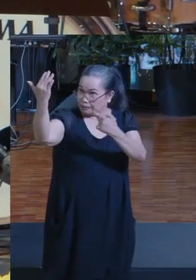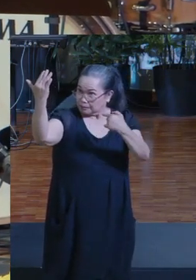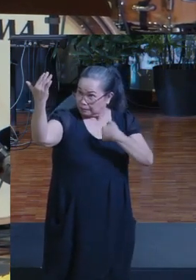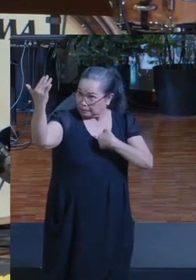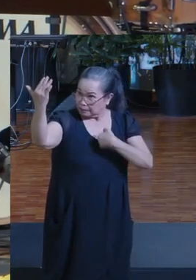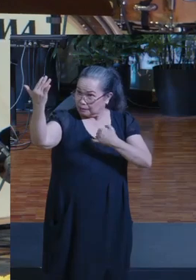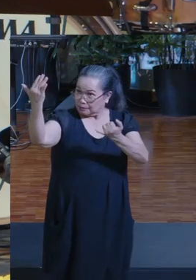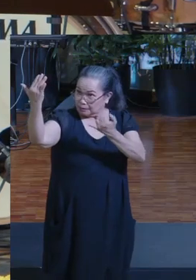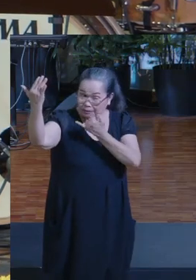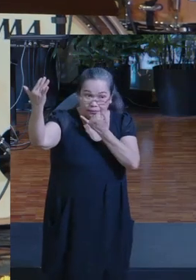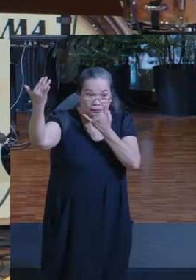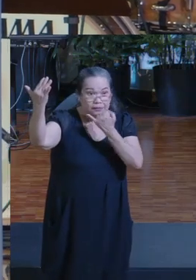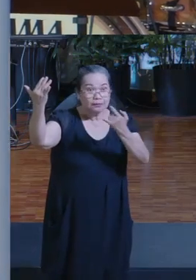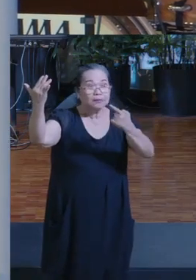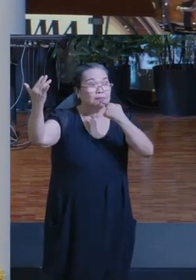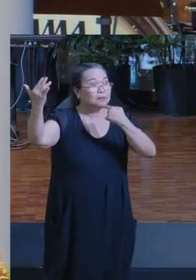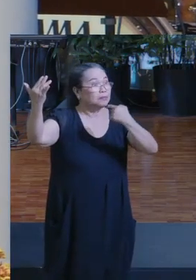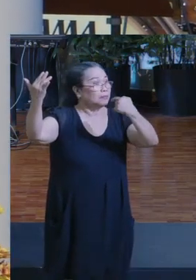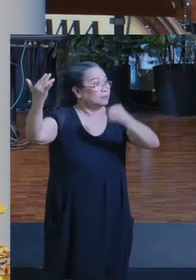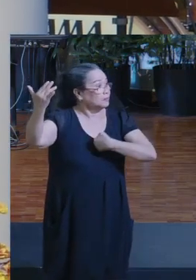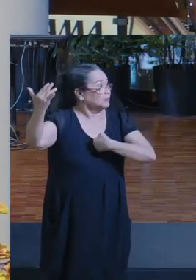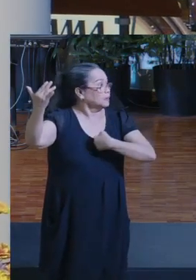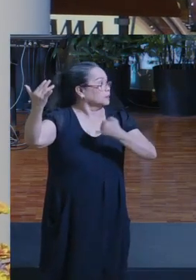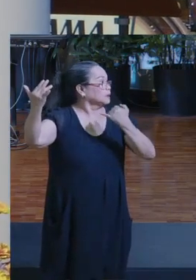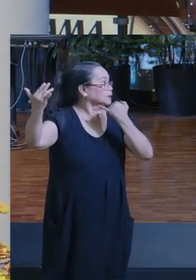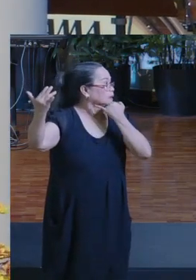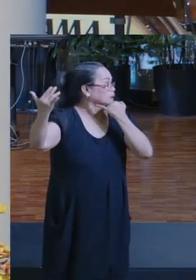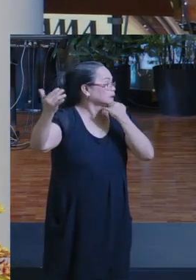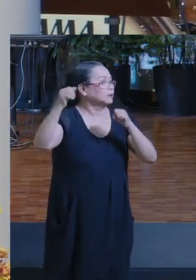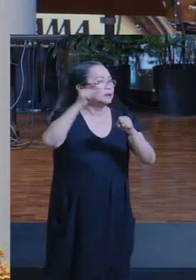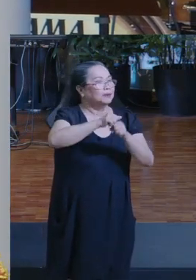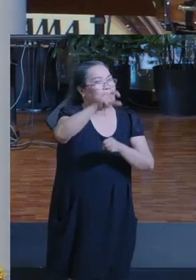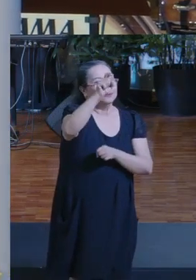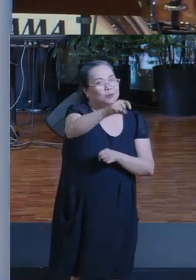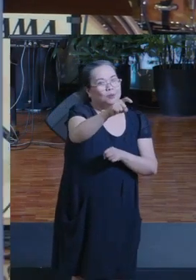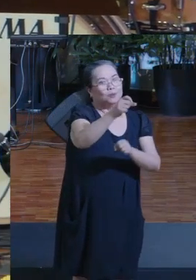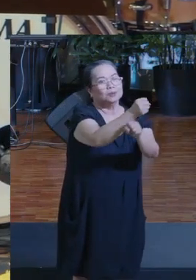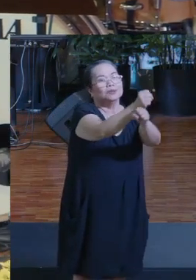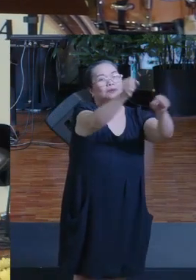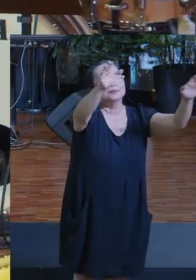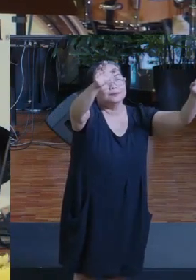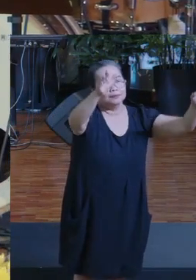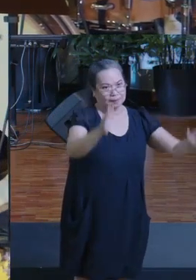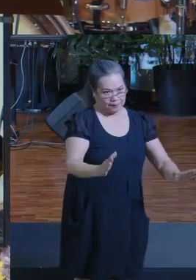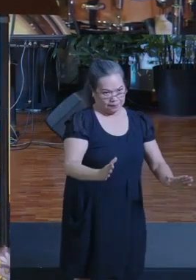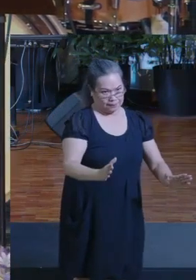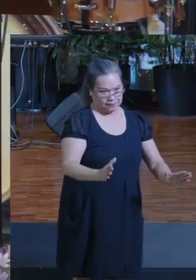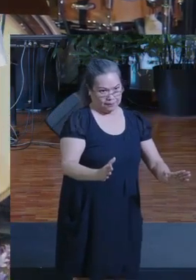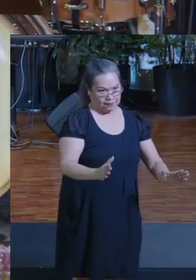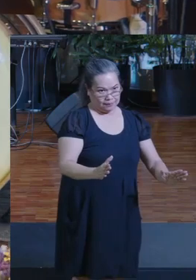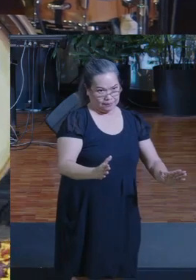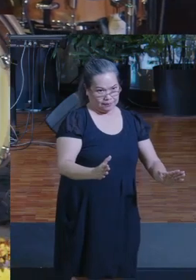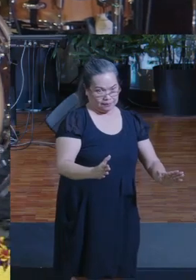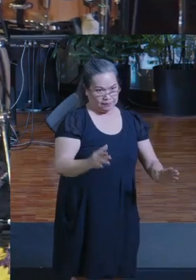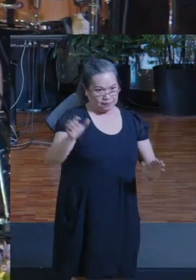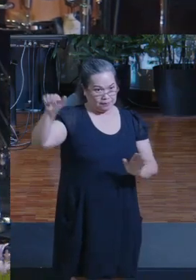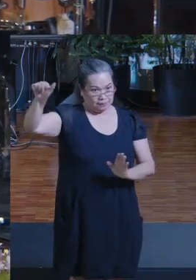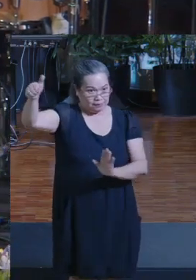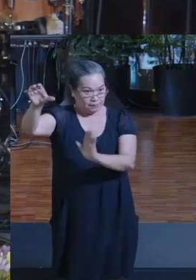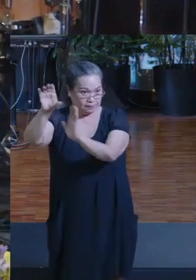Upang makita natin ang ating pangangailangan para sa isang tagapagligtas. Upang maitulak nito tayo